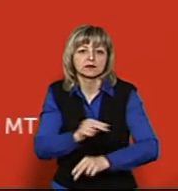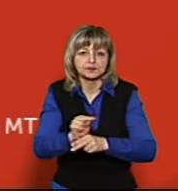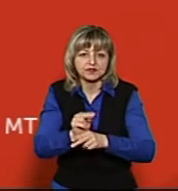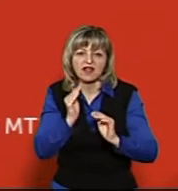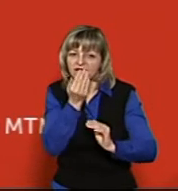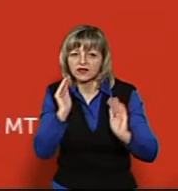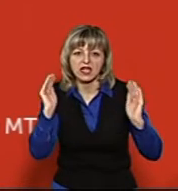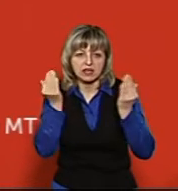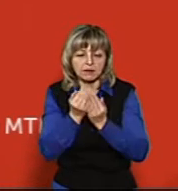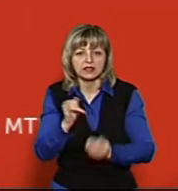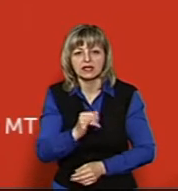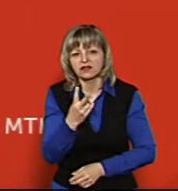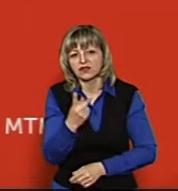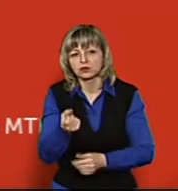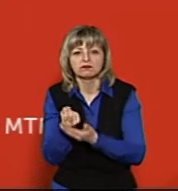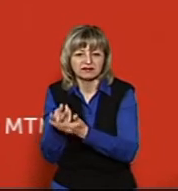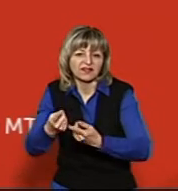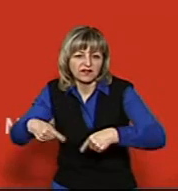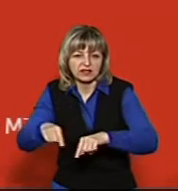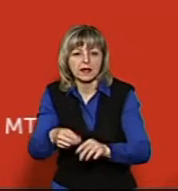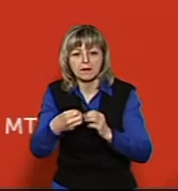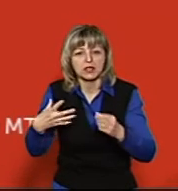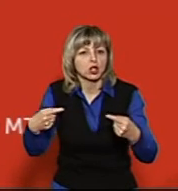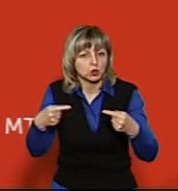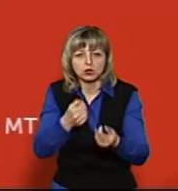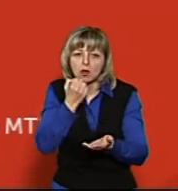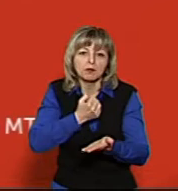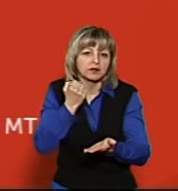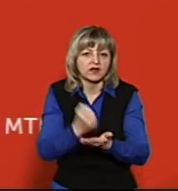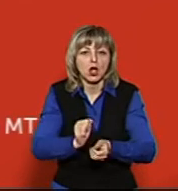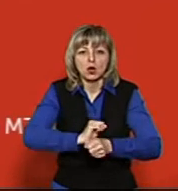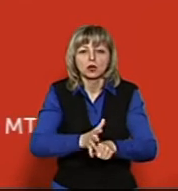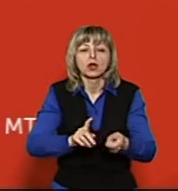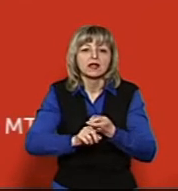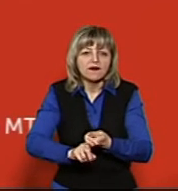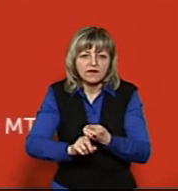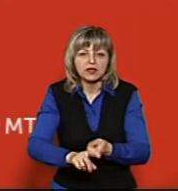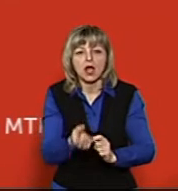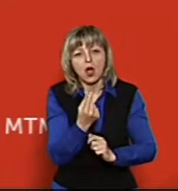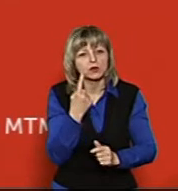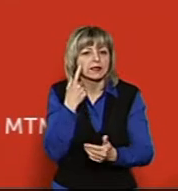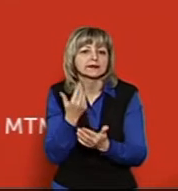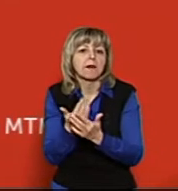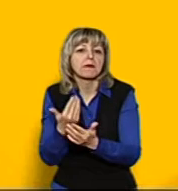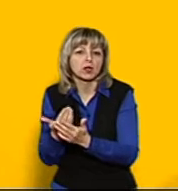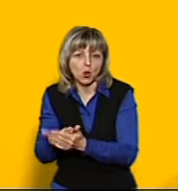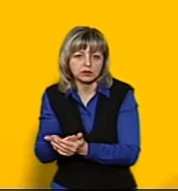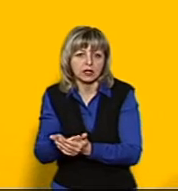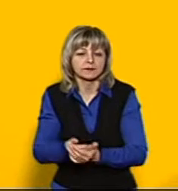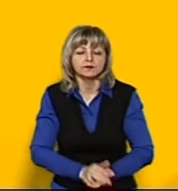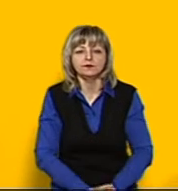відділенні і 21 відділенні. 15 – це з підтвердженим коронавірусною хворобою і 11 – з підозрами.